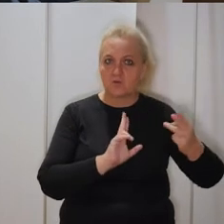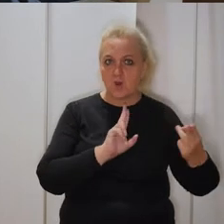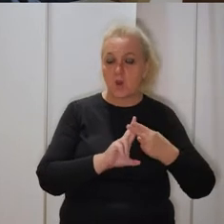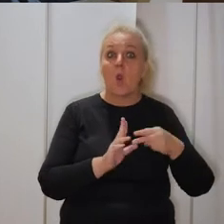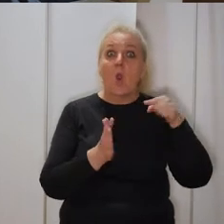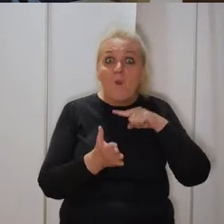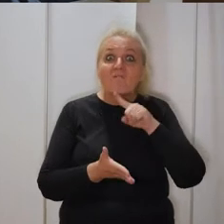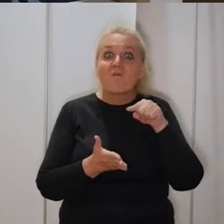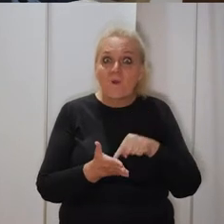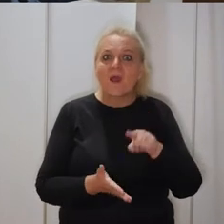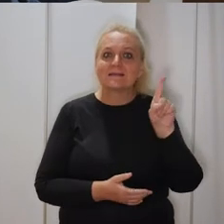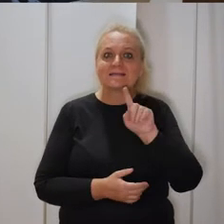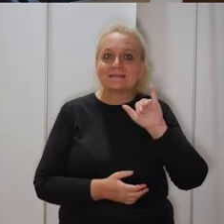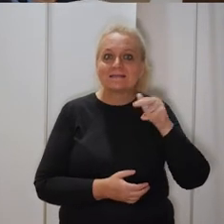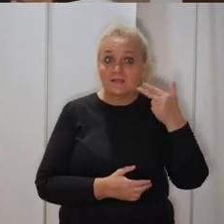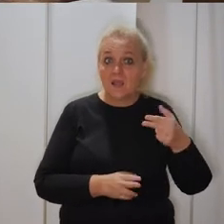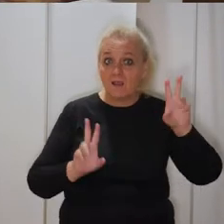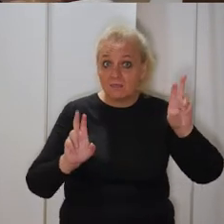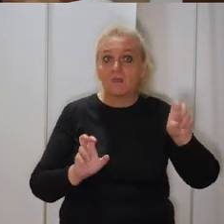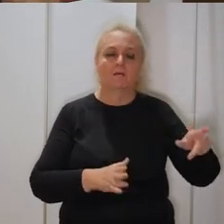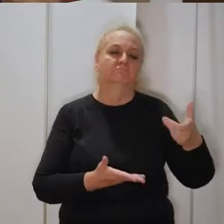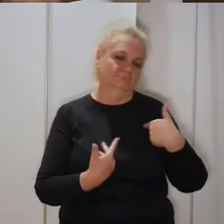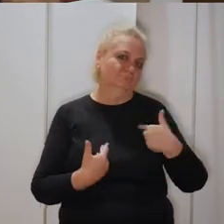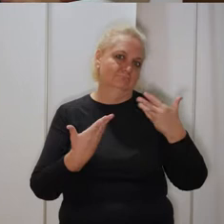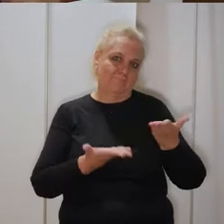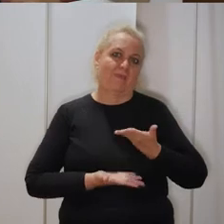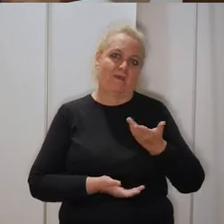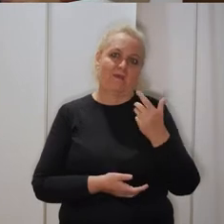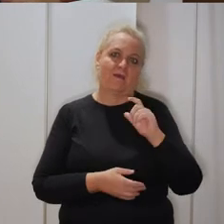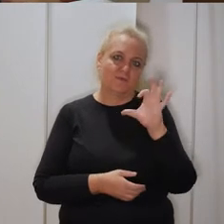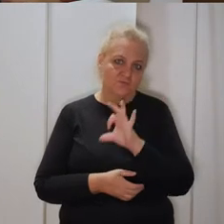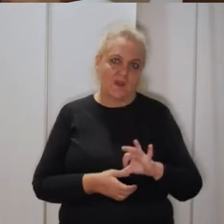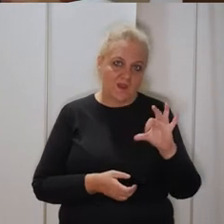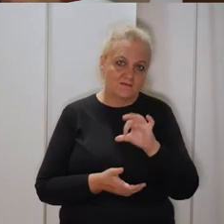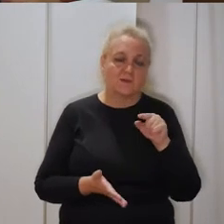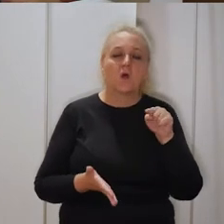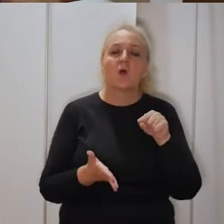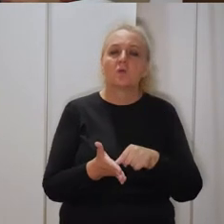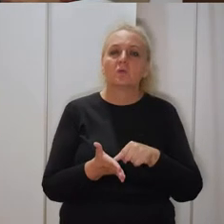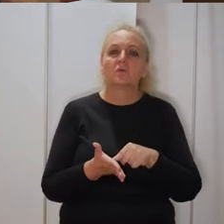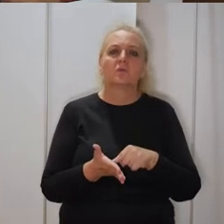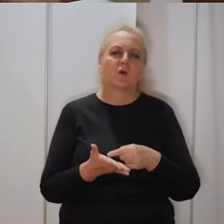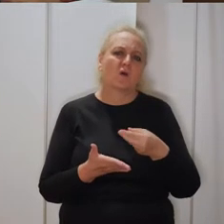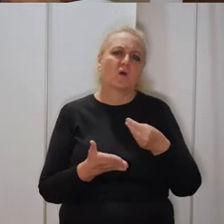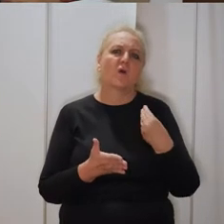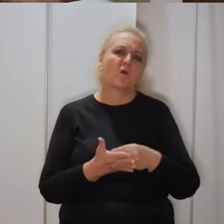I właśnie ziny tutaj to umożliwiają, bo to są